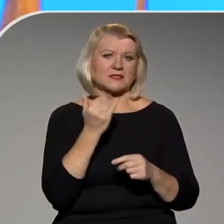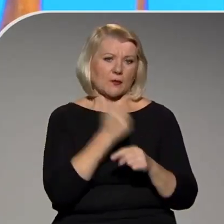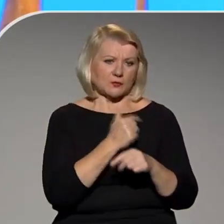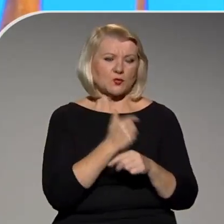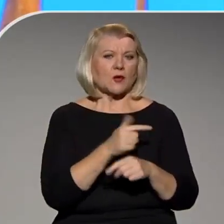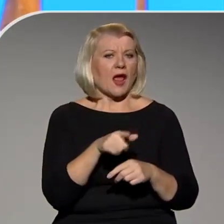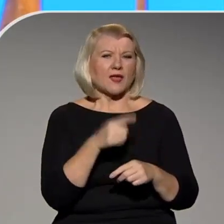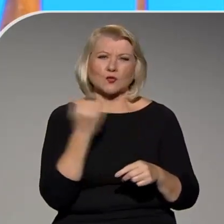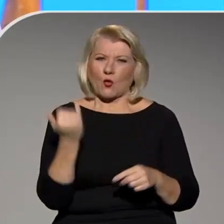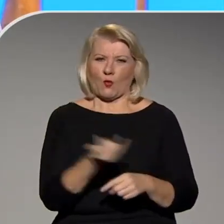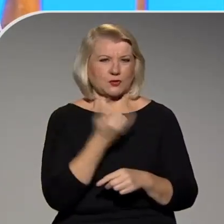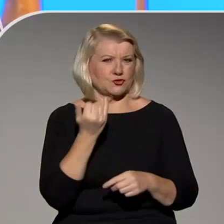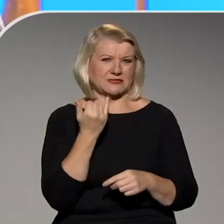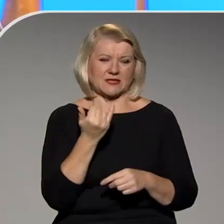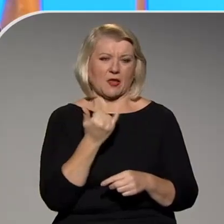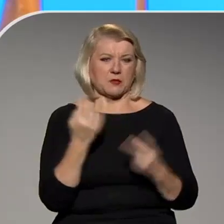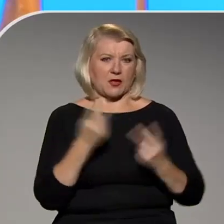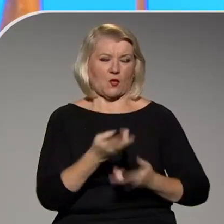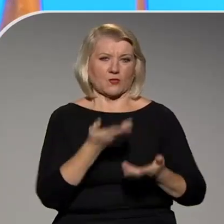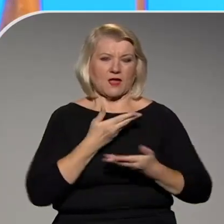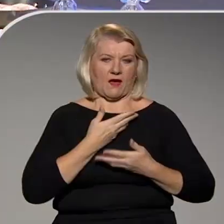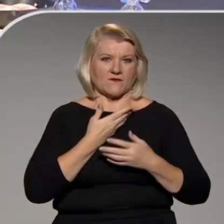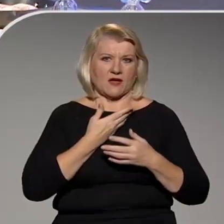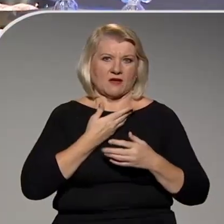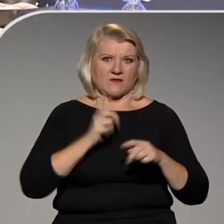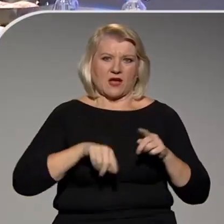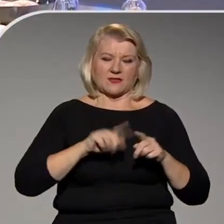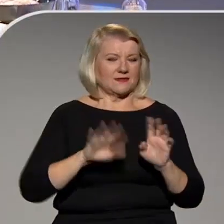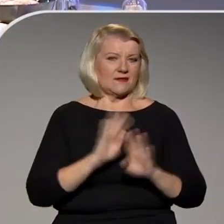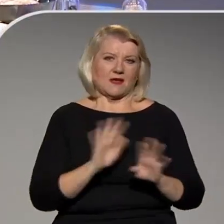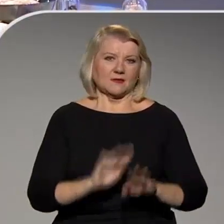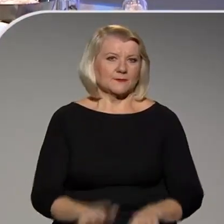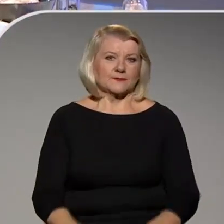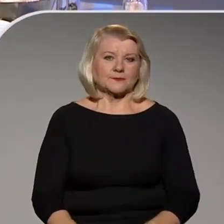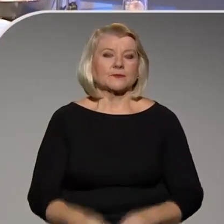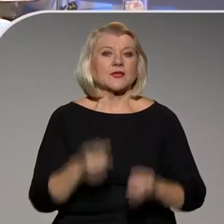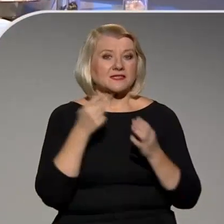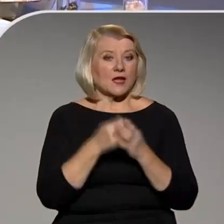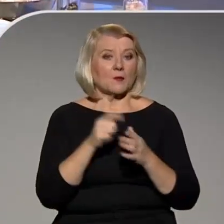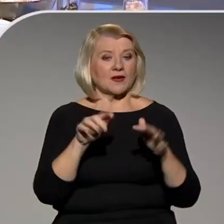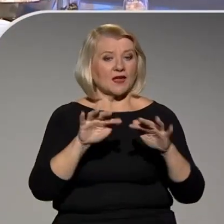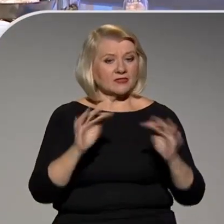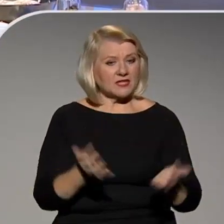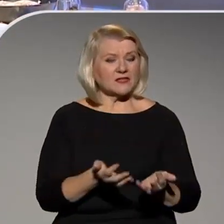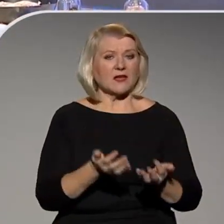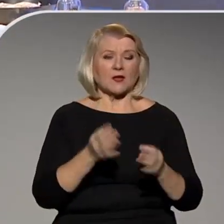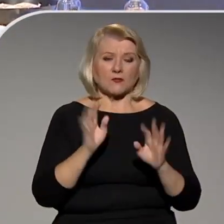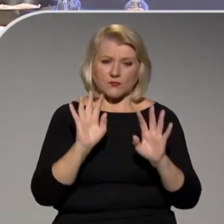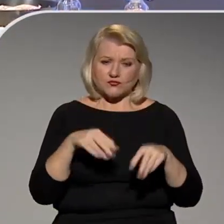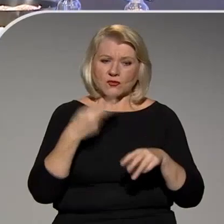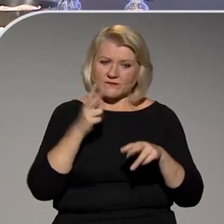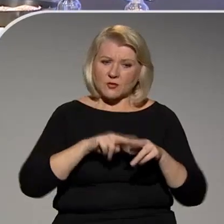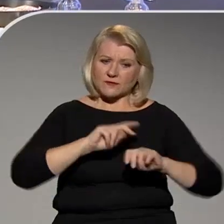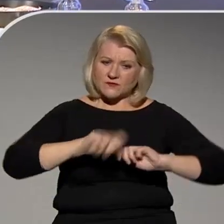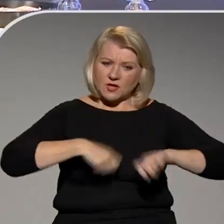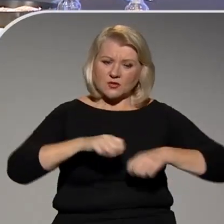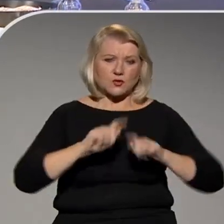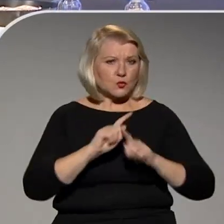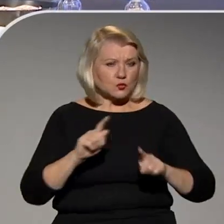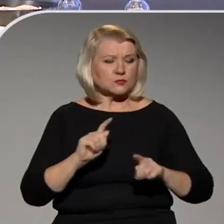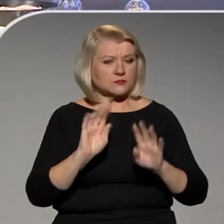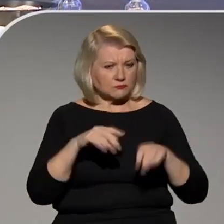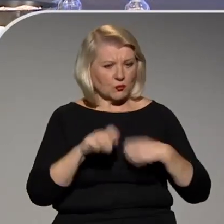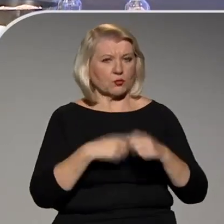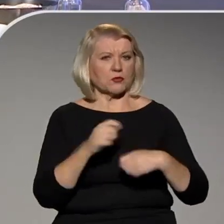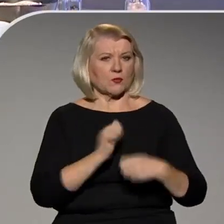to nic, čeho bychom si měli dělat vrásky. Takže dýni v mnoha množstvích, mnoha úpravách, nebát se toho. No ale tady možná oceníme, že Hokkaido